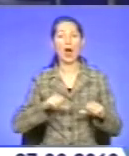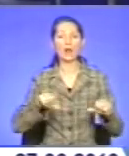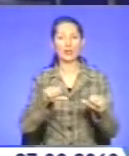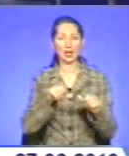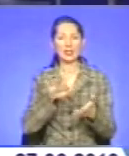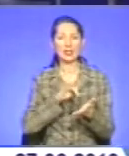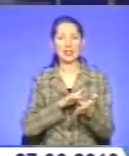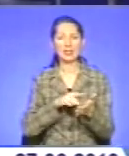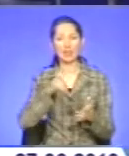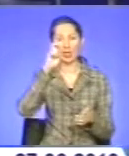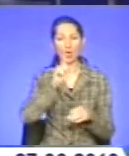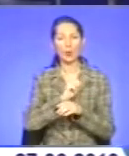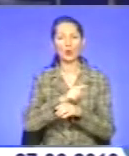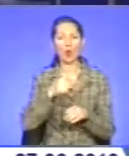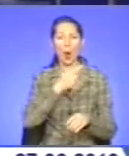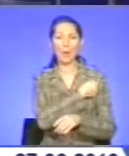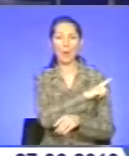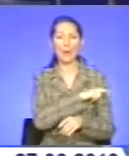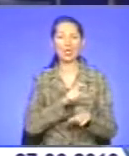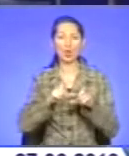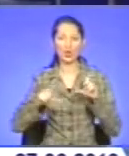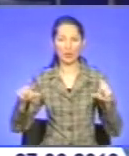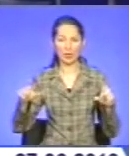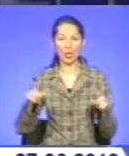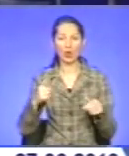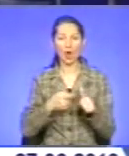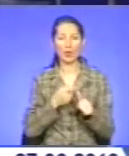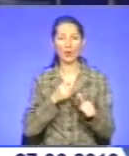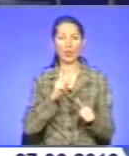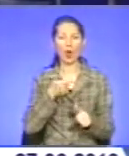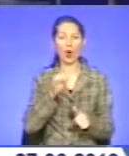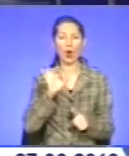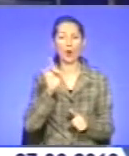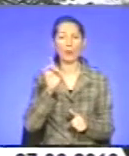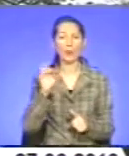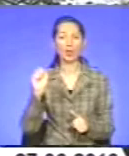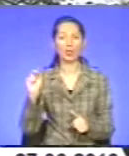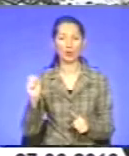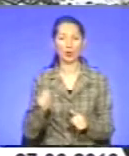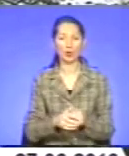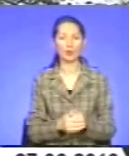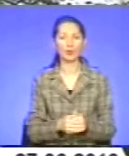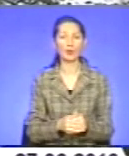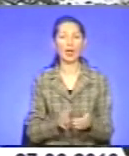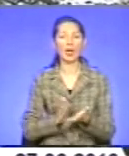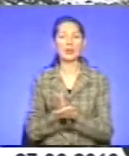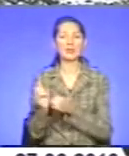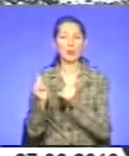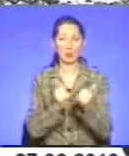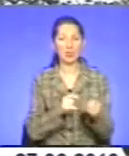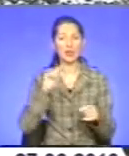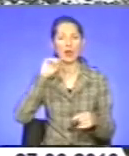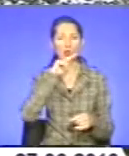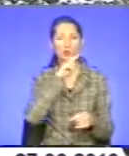медичного університету імені Івана Горбачевського. Докладніше Валентина Павлишин. Забезпечити економічне